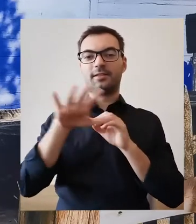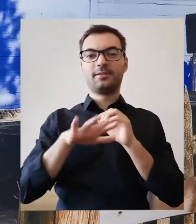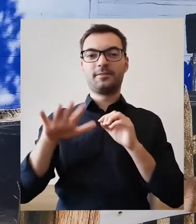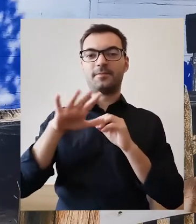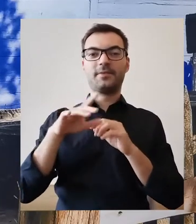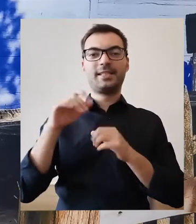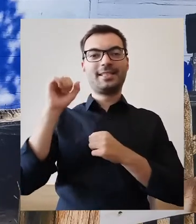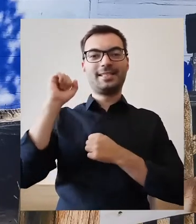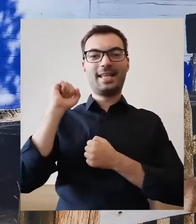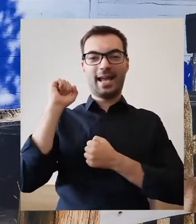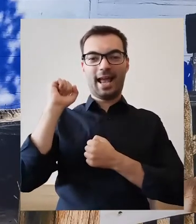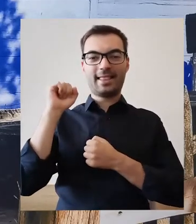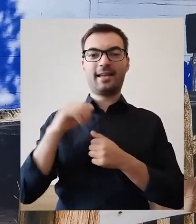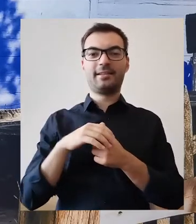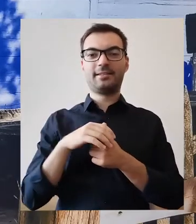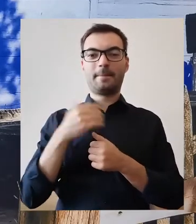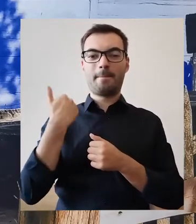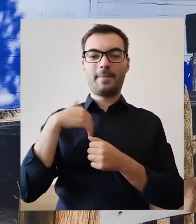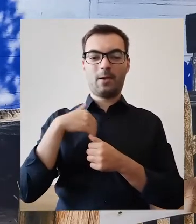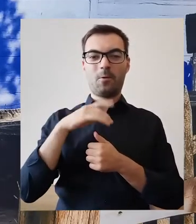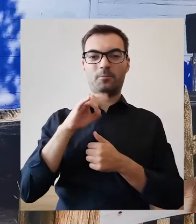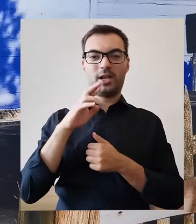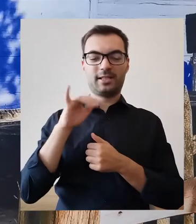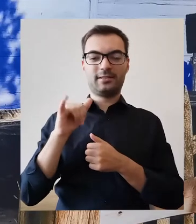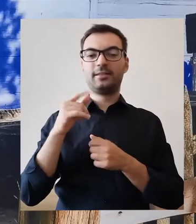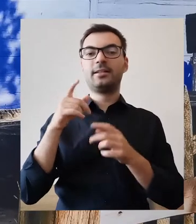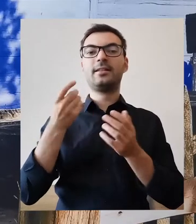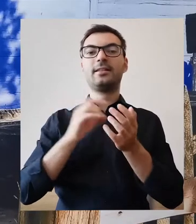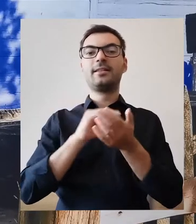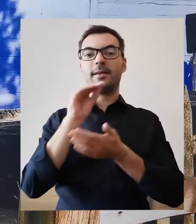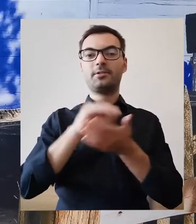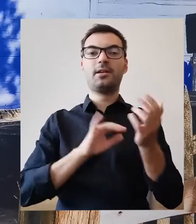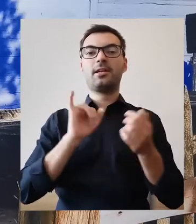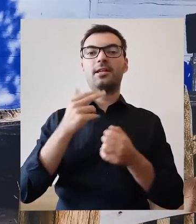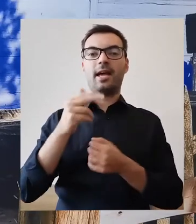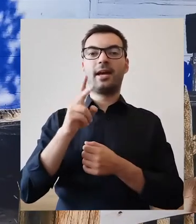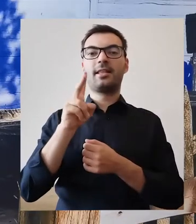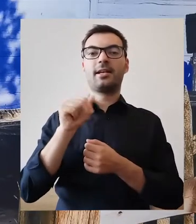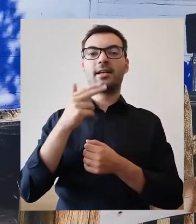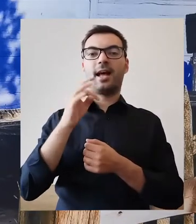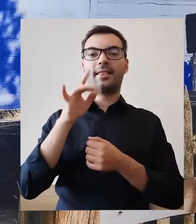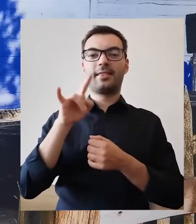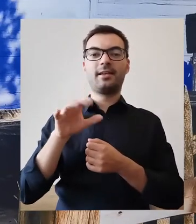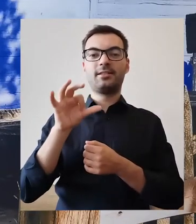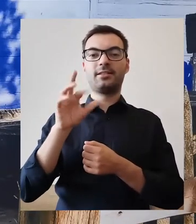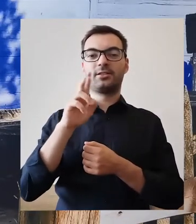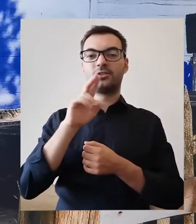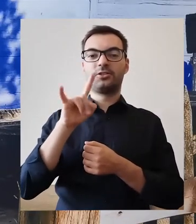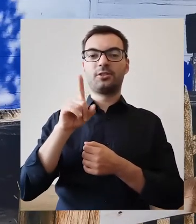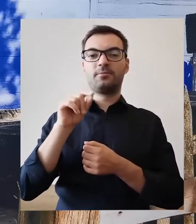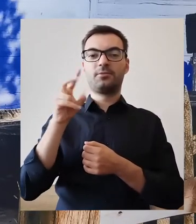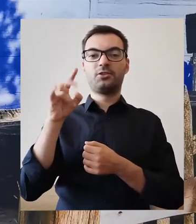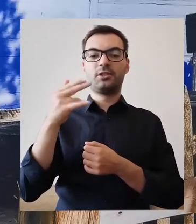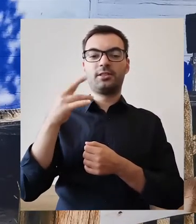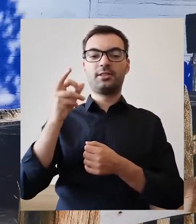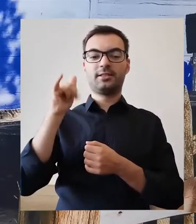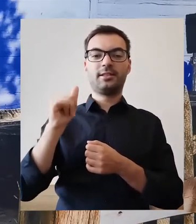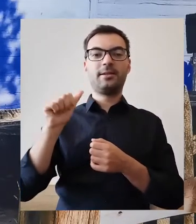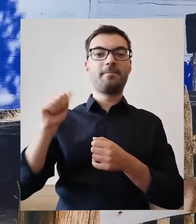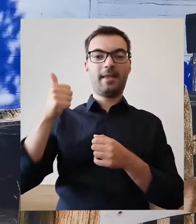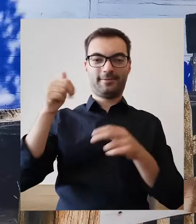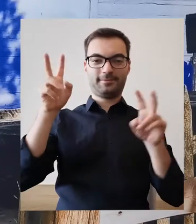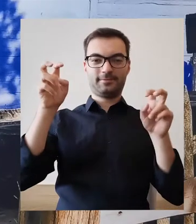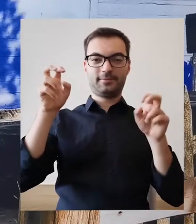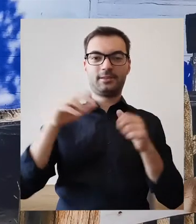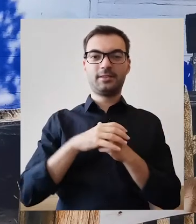syrenki bielsko-biała piłsudskiego herbu napisał jan kanty skrzypce niski pierwsza z nich nosi tytuł włosy ręce która